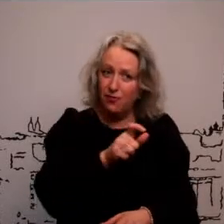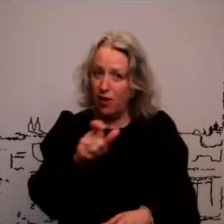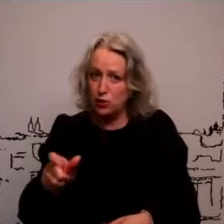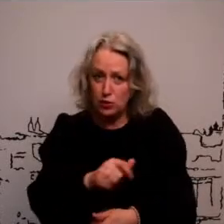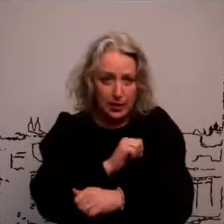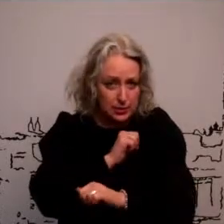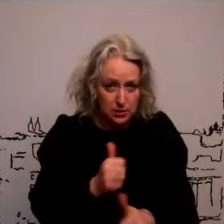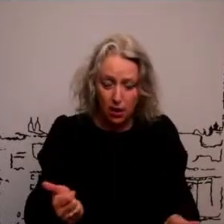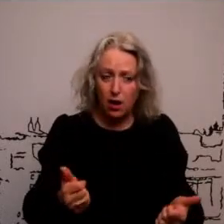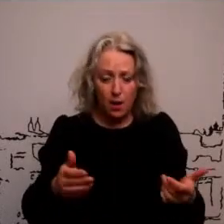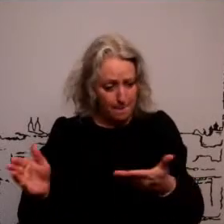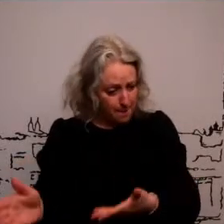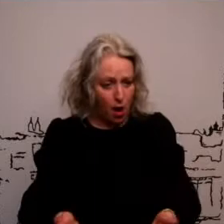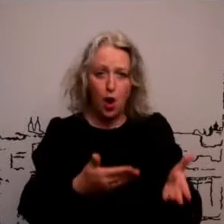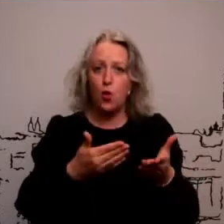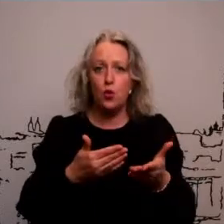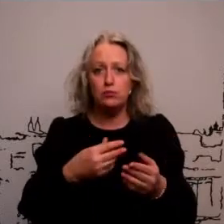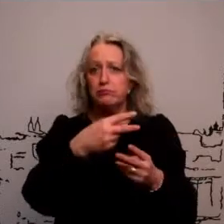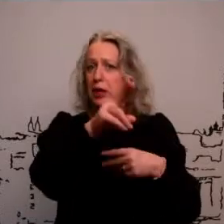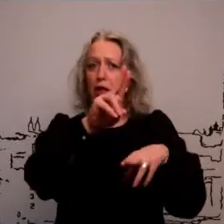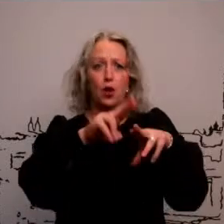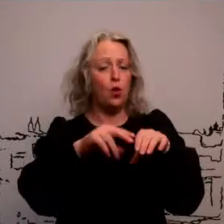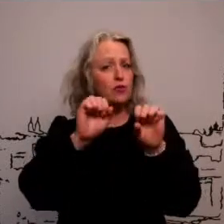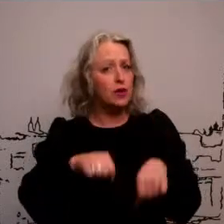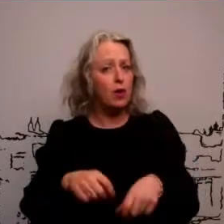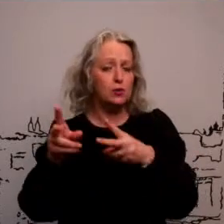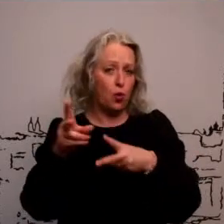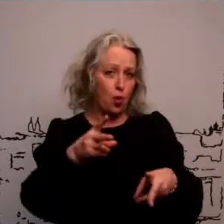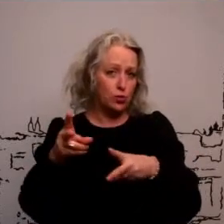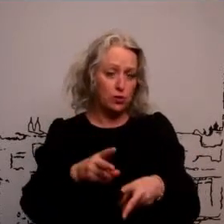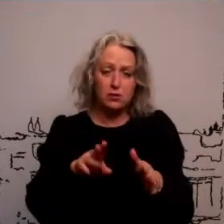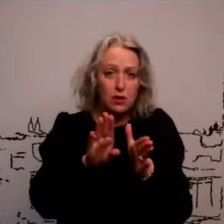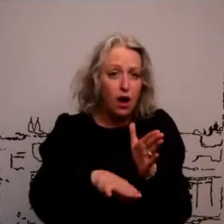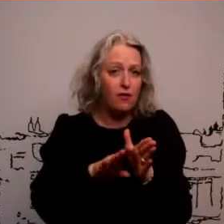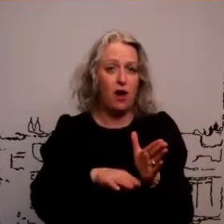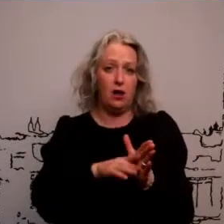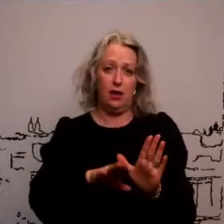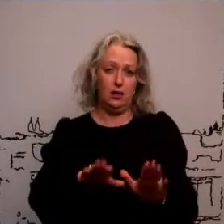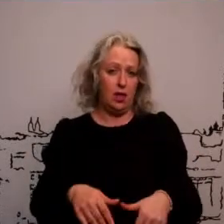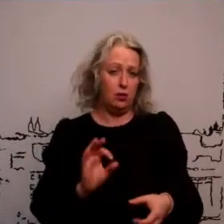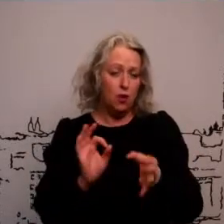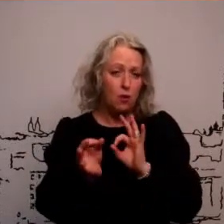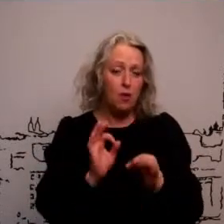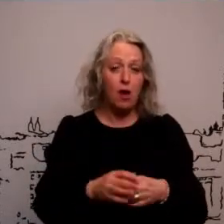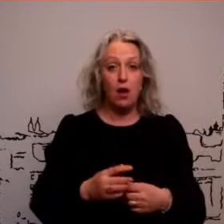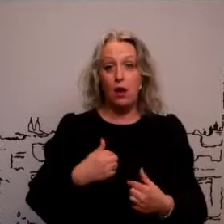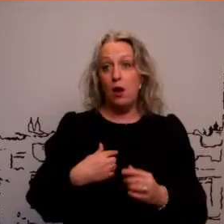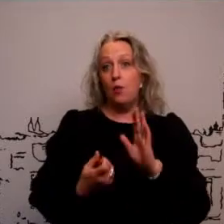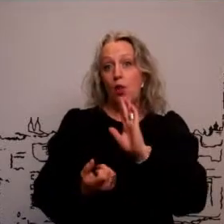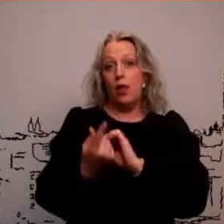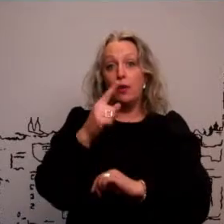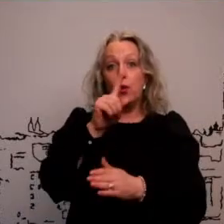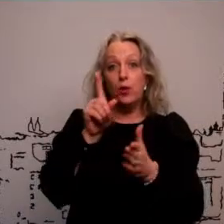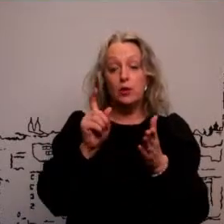või selgust või noh, heas mõttes ka üle kontrollida. See on ju täiesti tavapärane, et kui mul tekib küsimusi,